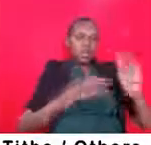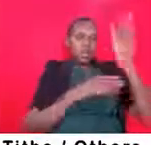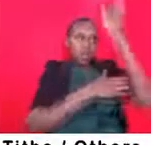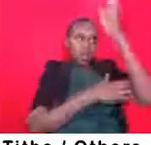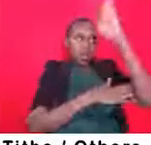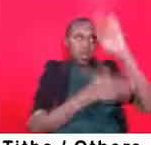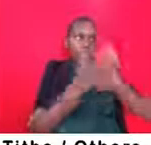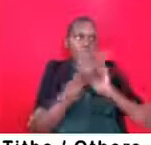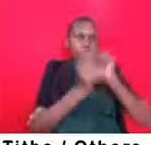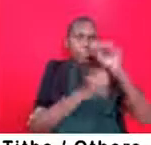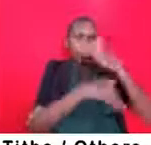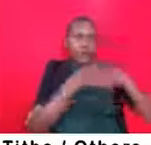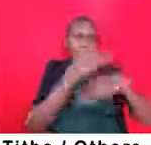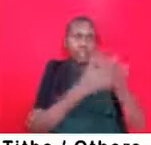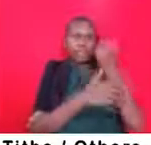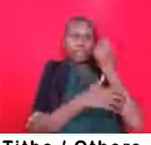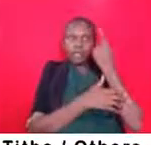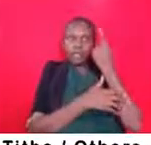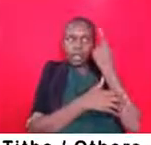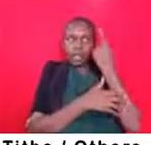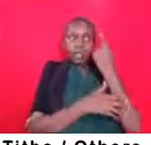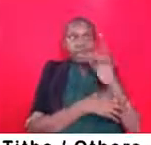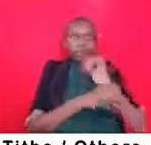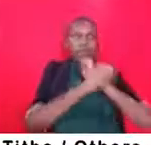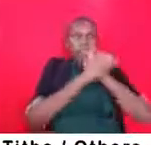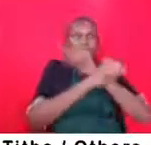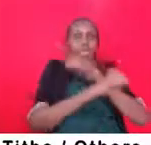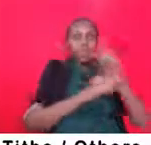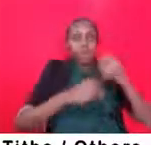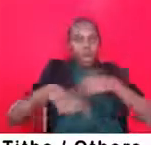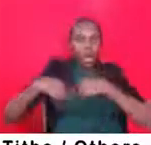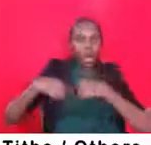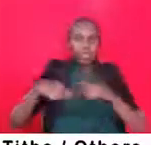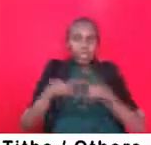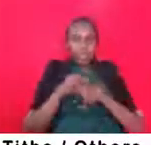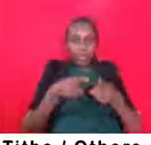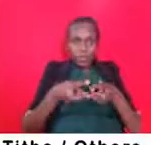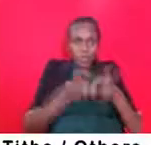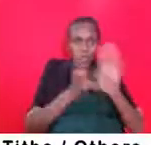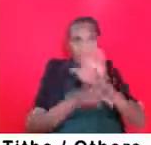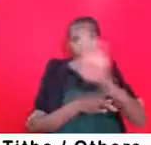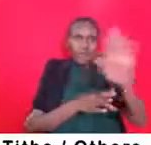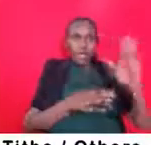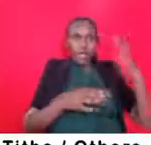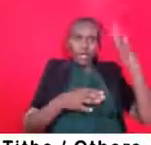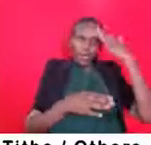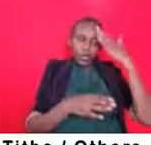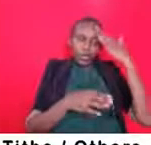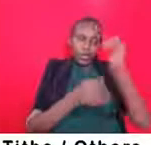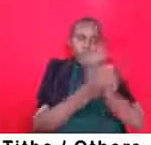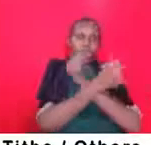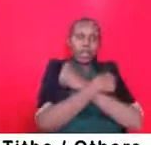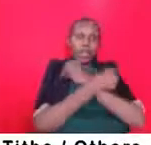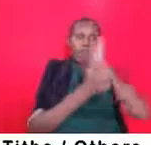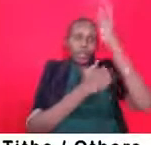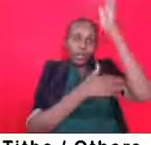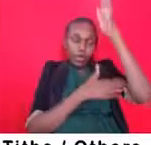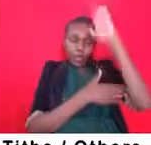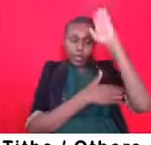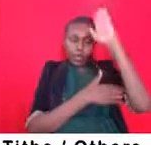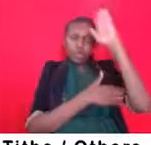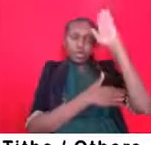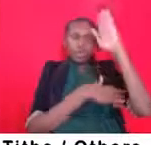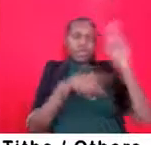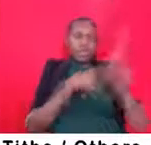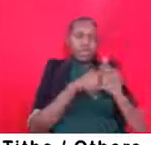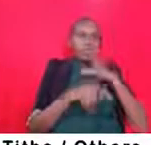Mungu ipitayo fahamu zote iwalinde mioyo na nia zenu katika hali ya kumjua na kumpenda Mungu